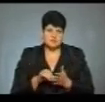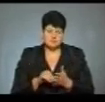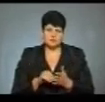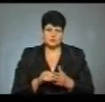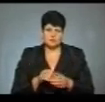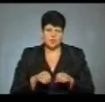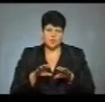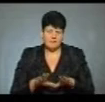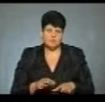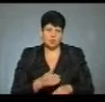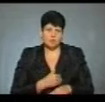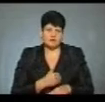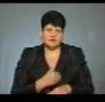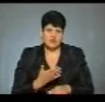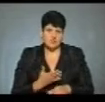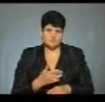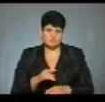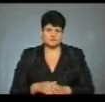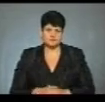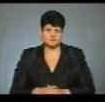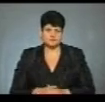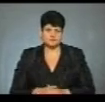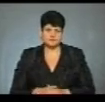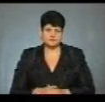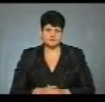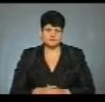і мотивацією у ній.